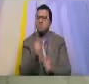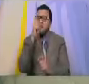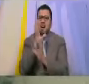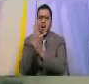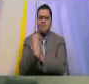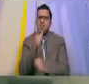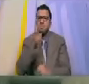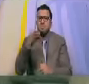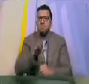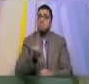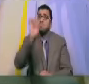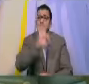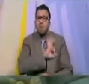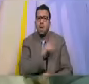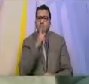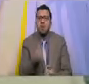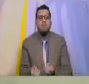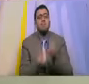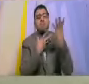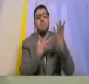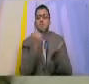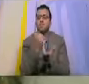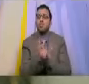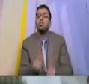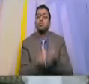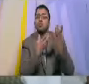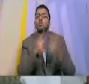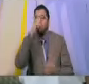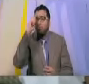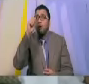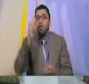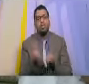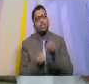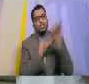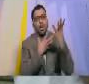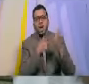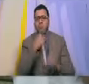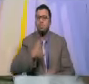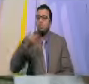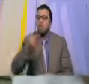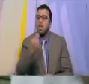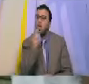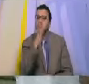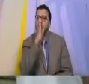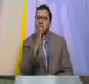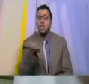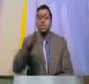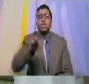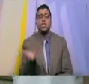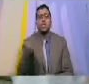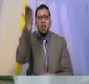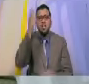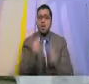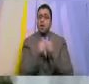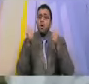راجيا المولى عز وجل ان يتغمده بواسع رحمته ويسكنه فسيح جناته وان يتقبله في الصديقين والشهداء وان